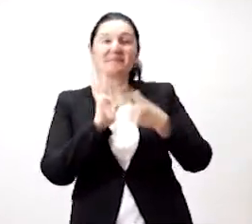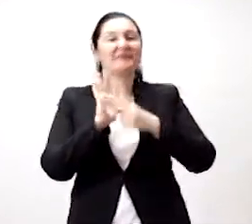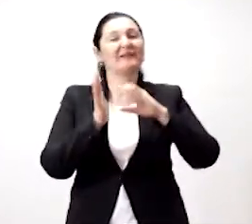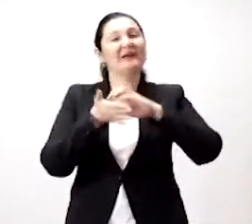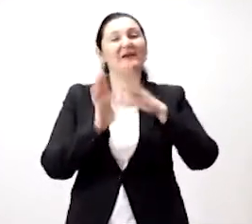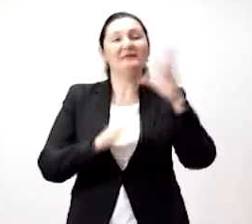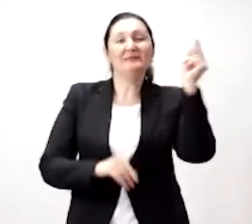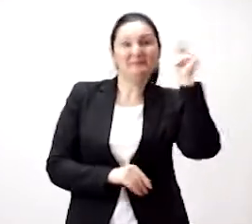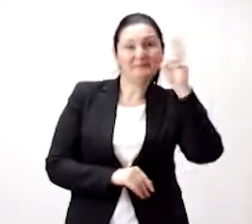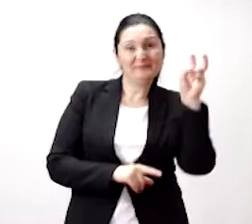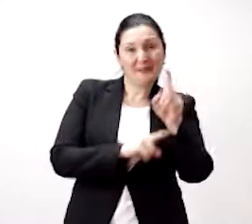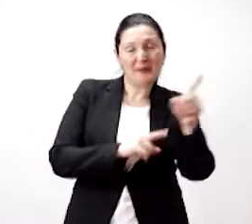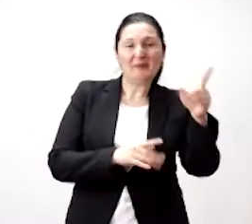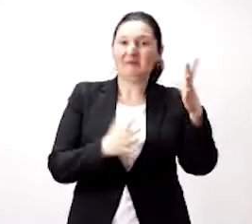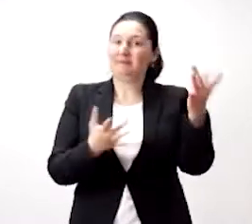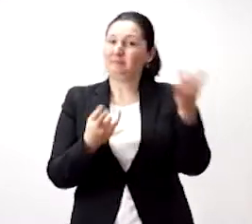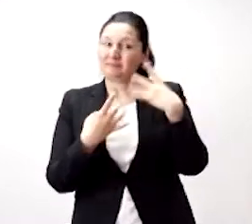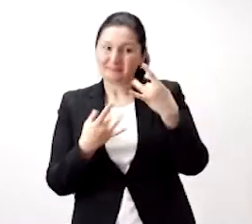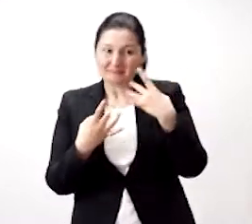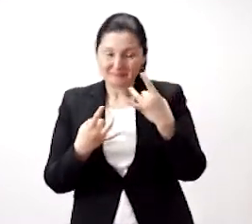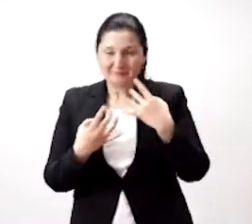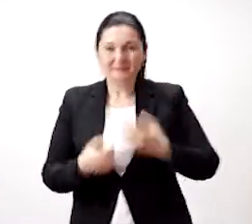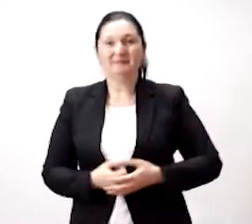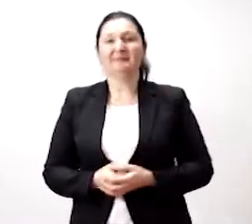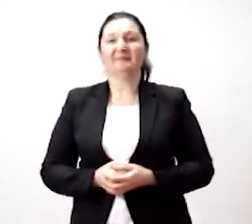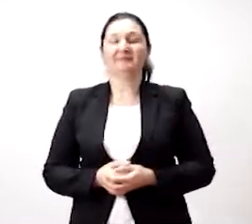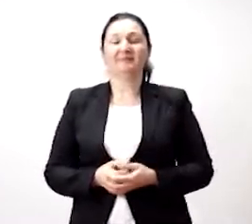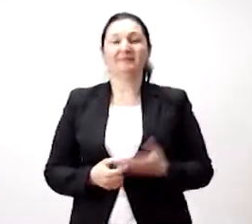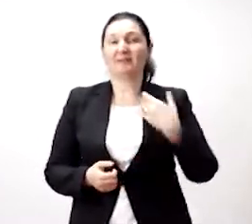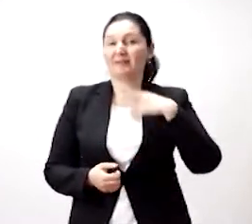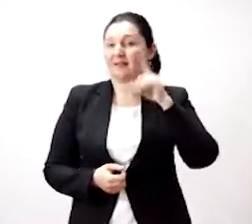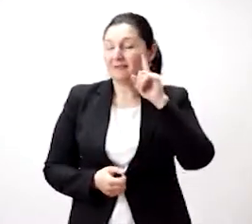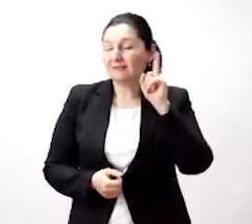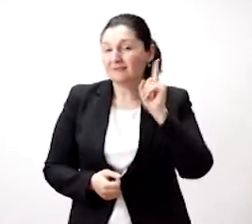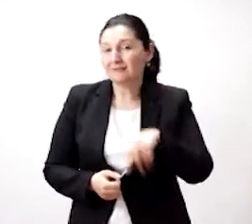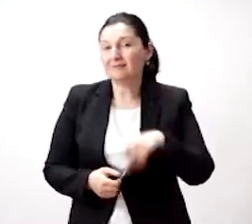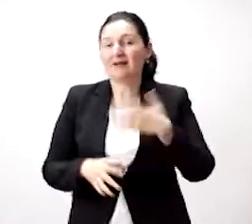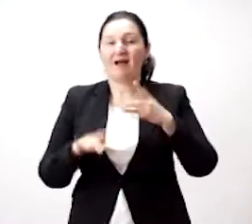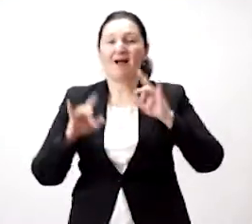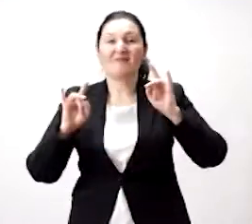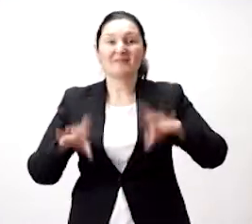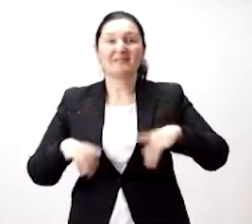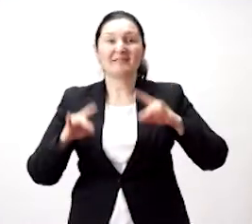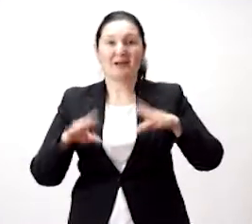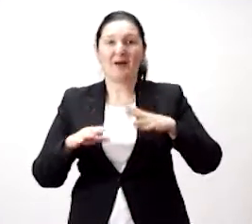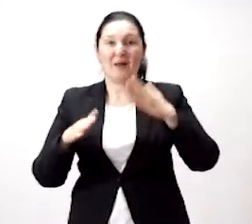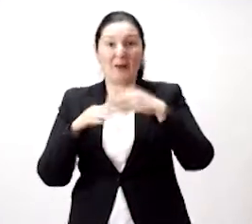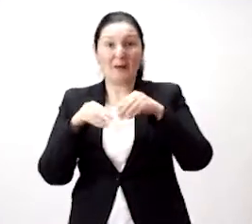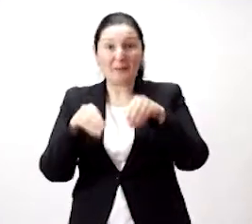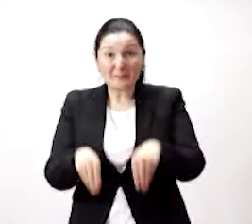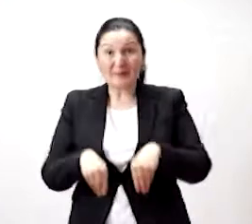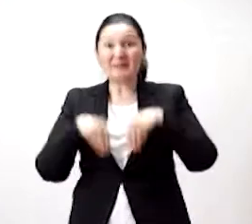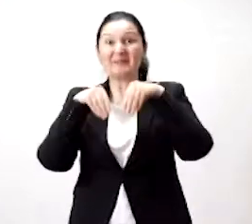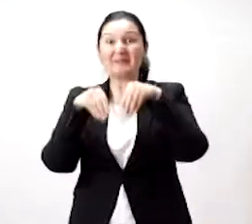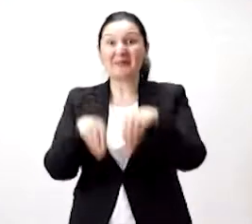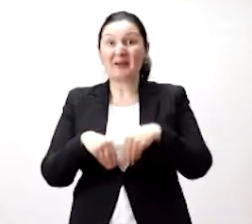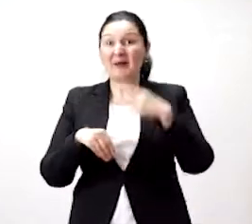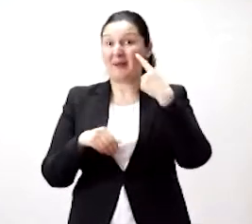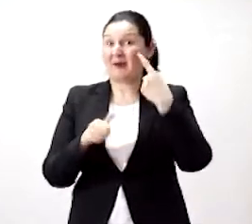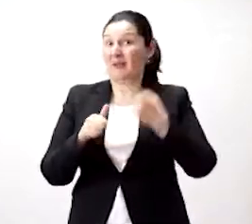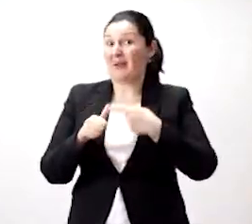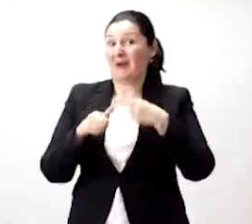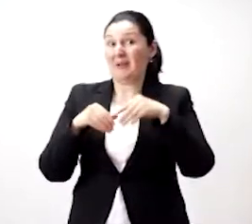ҳафтум мехонад. Офарин. Ман медонам ки дар Австралия ҷонвари аҷибе ба